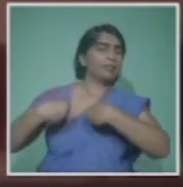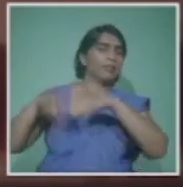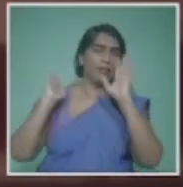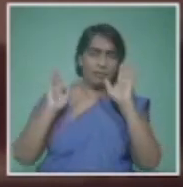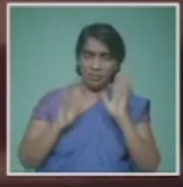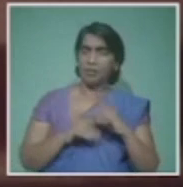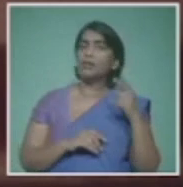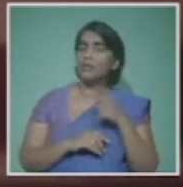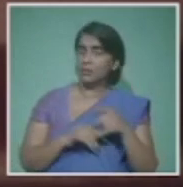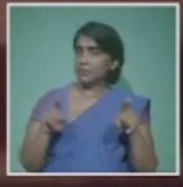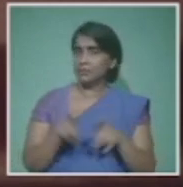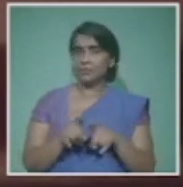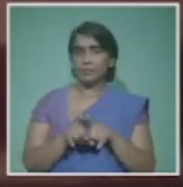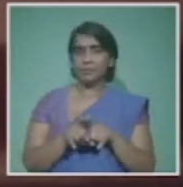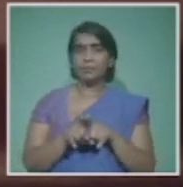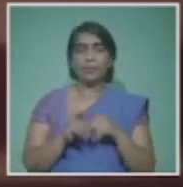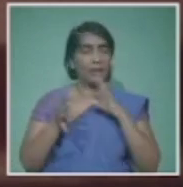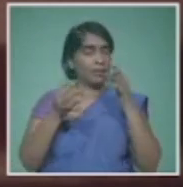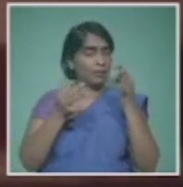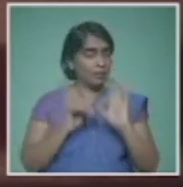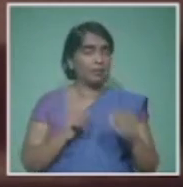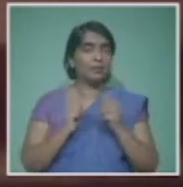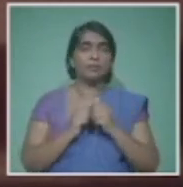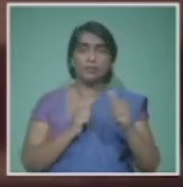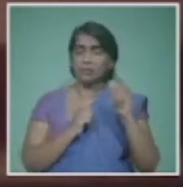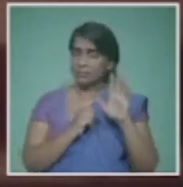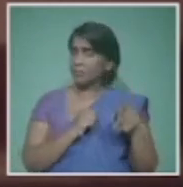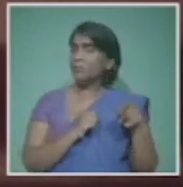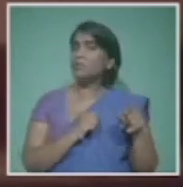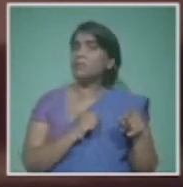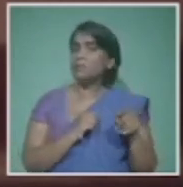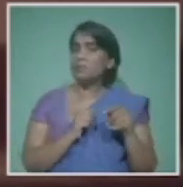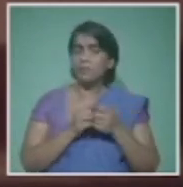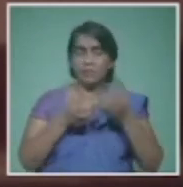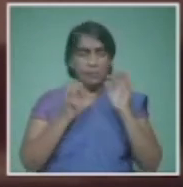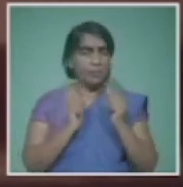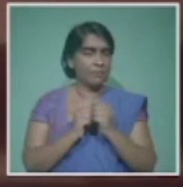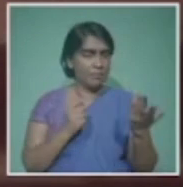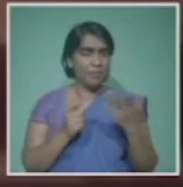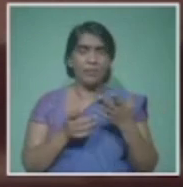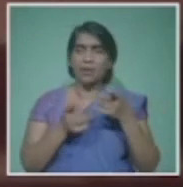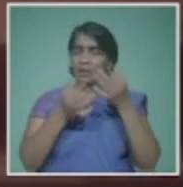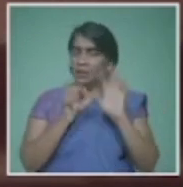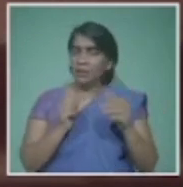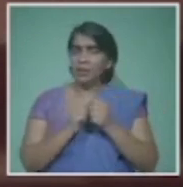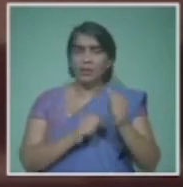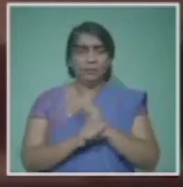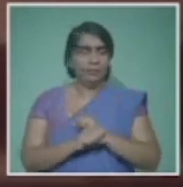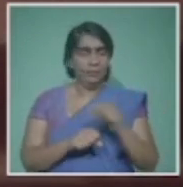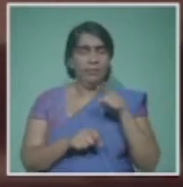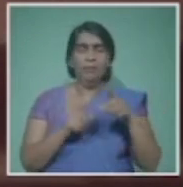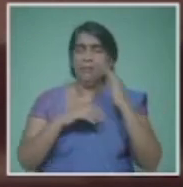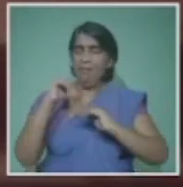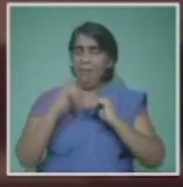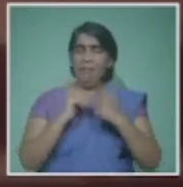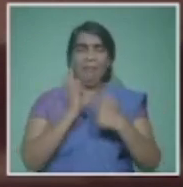beno. Ilangata nisya karo kiri ma nokaran. Nisya karo sidu novena. Dewal